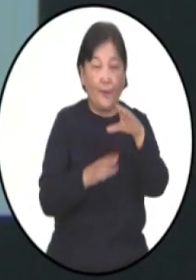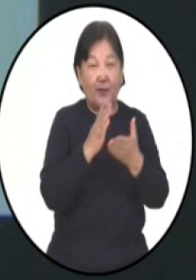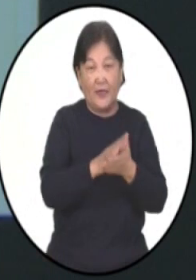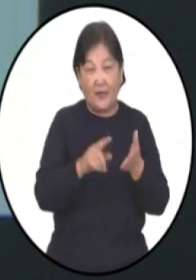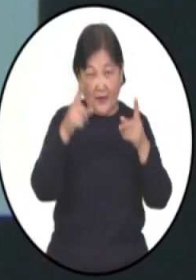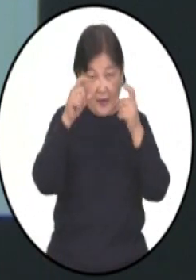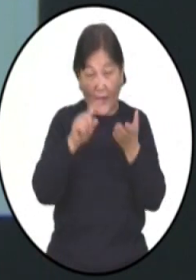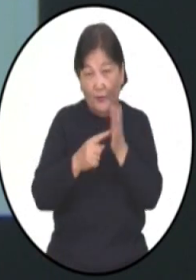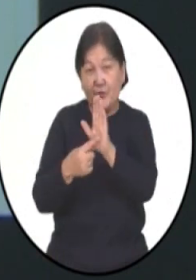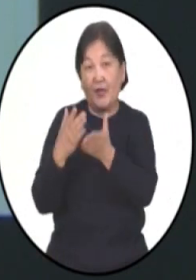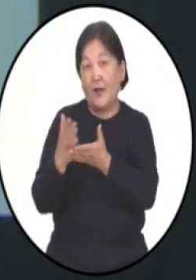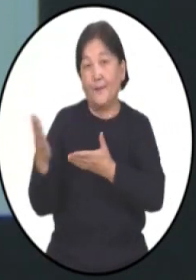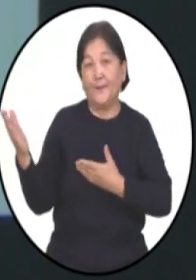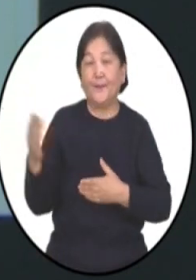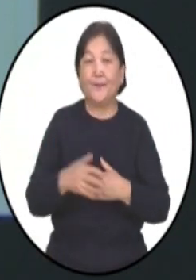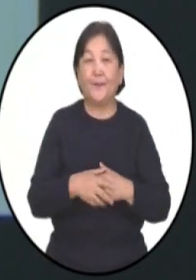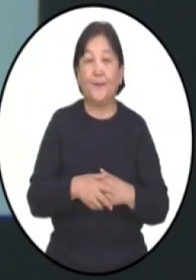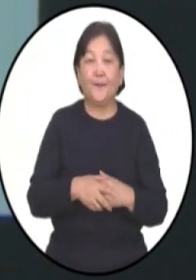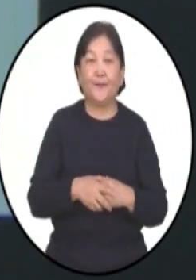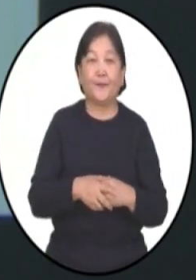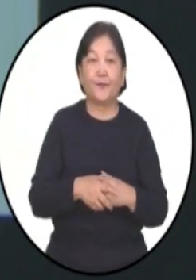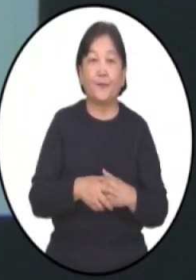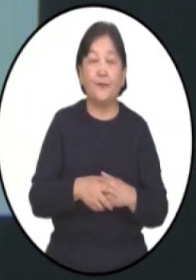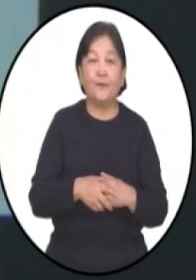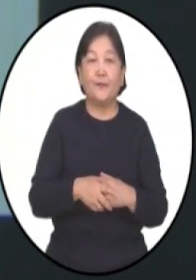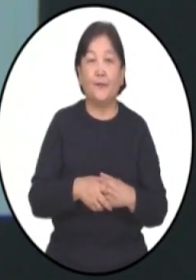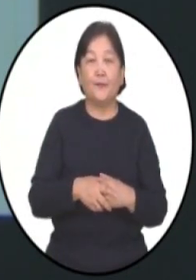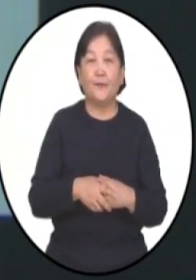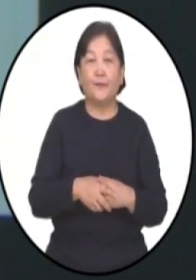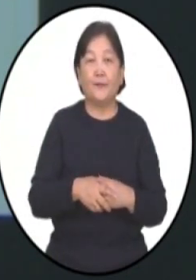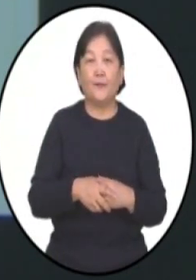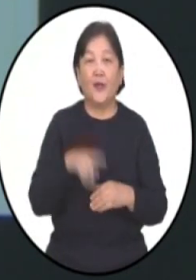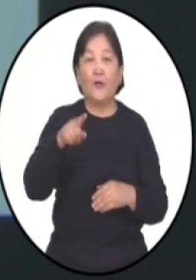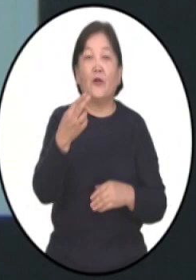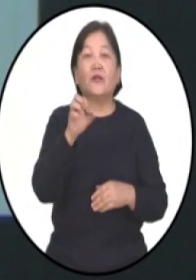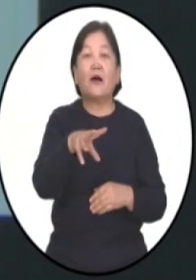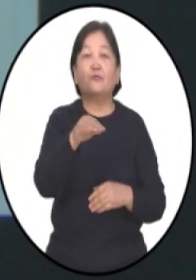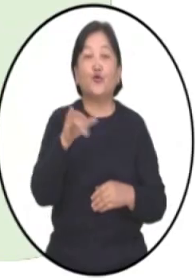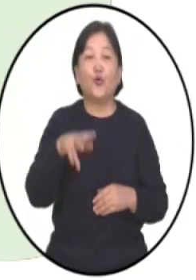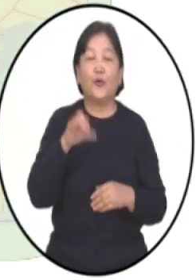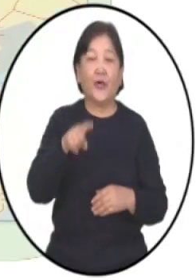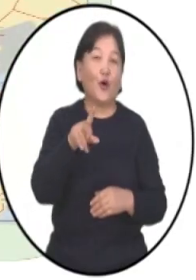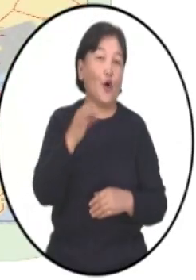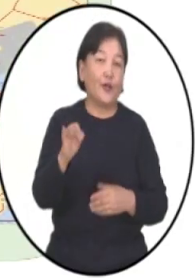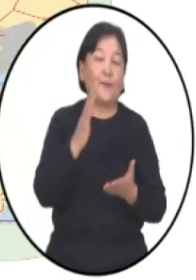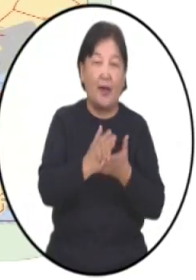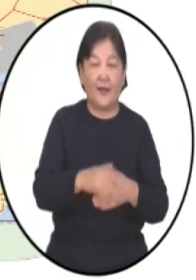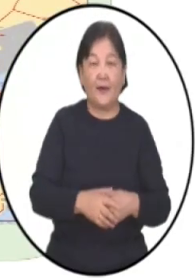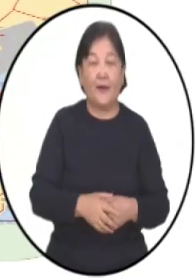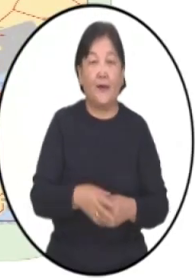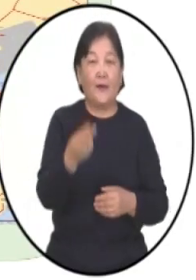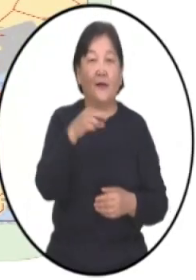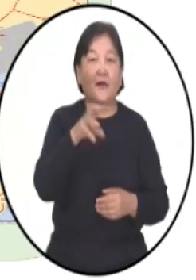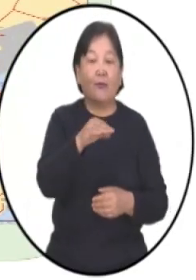Дулааны цэглэлээс гарсан цэвэр ус болон халаалтын шугамуудыг харж байгаа бох тий. Энэ бол дамжуулах хоолой юм байна. Дэлхий дээр дамжуулах